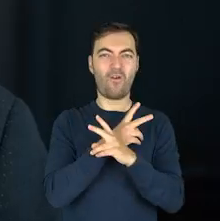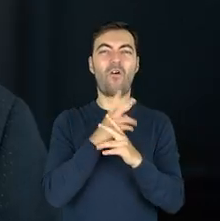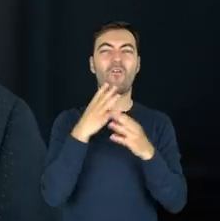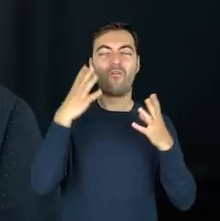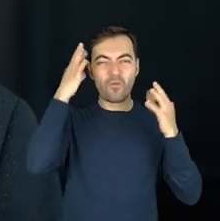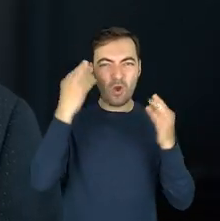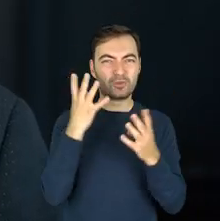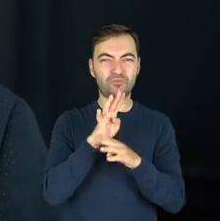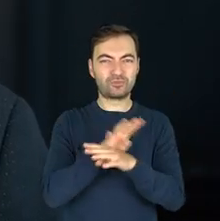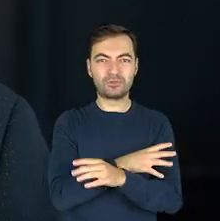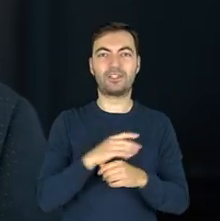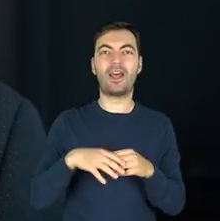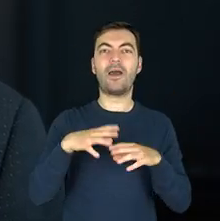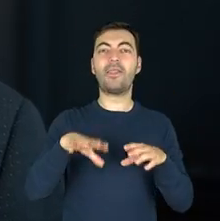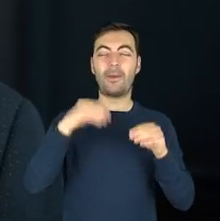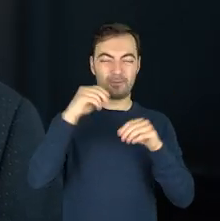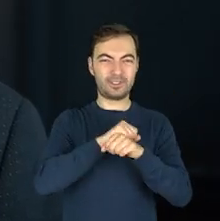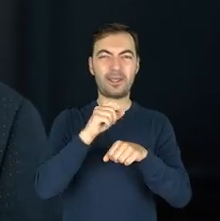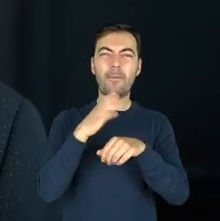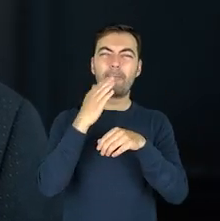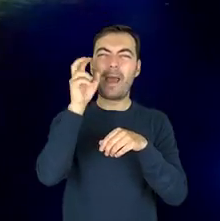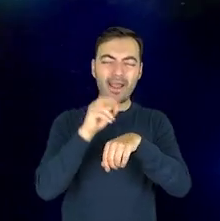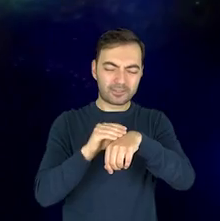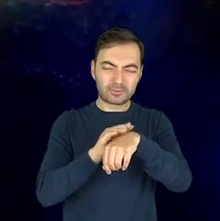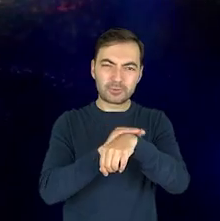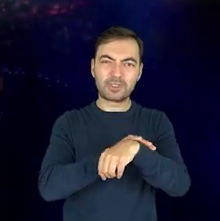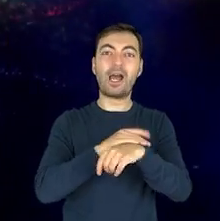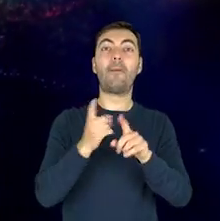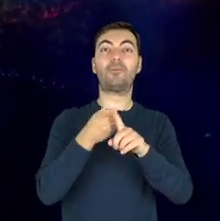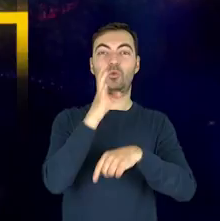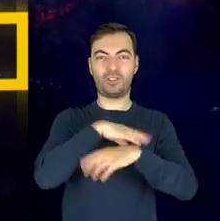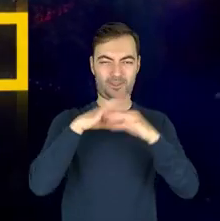pojawia się meszek, który z reguły zanika przed urodzeniem.